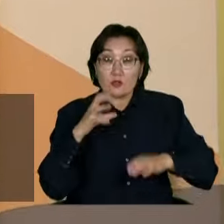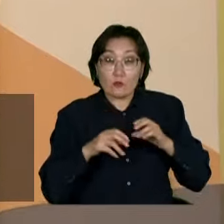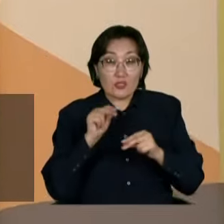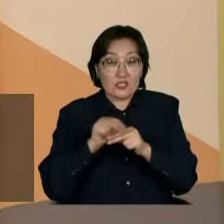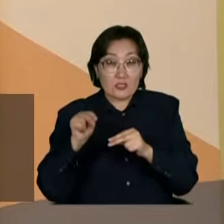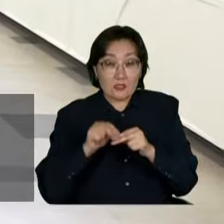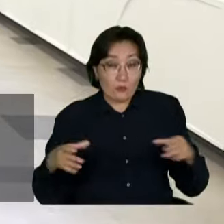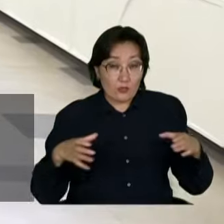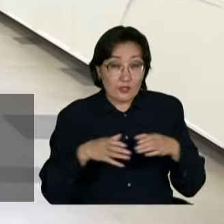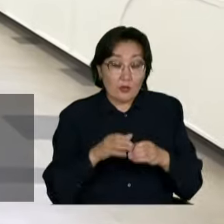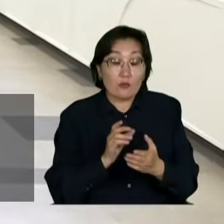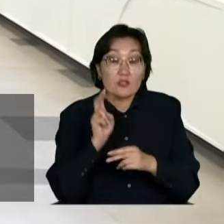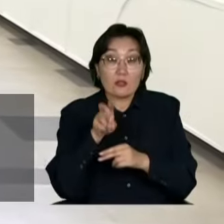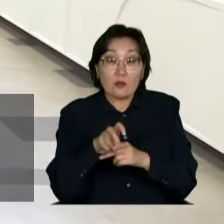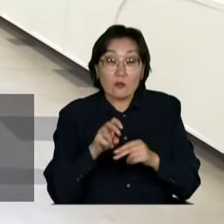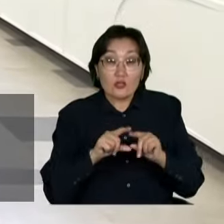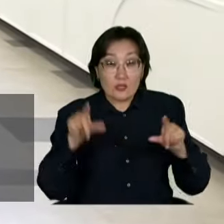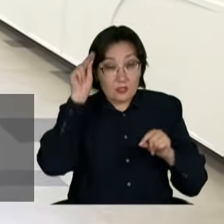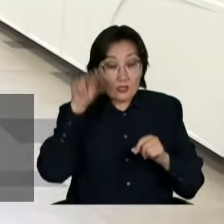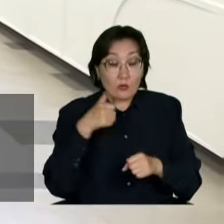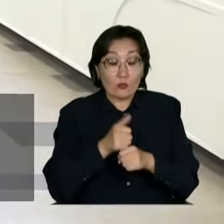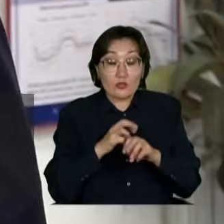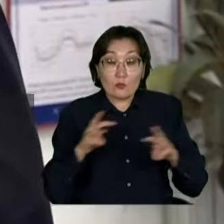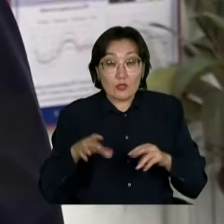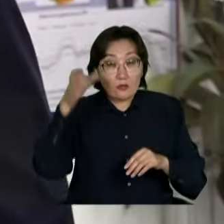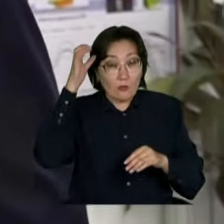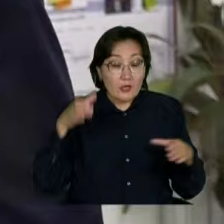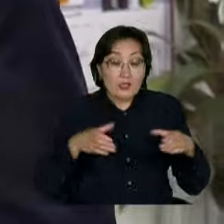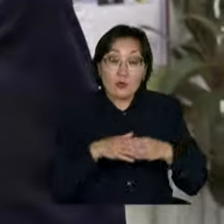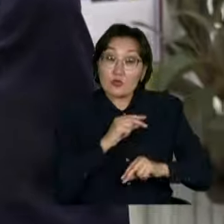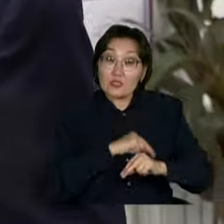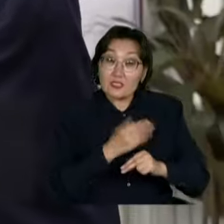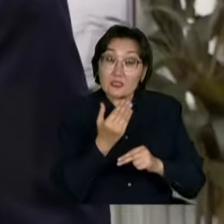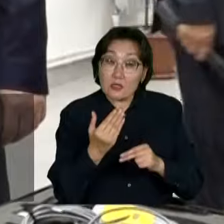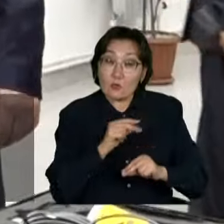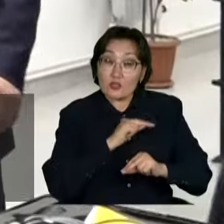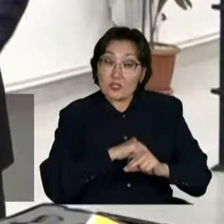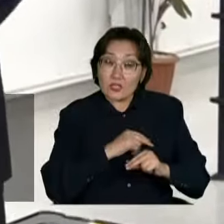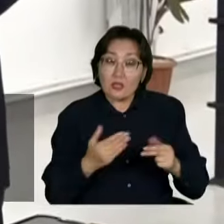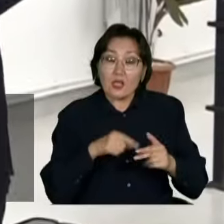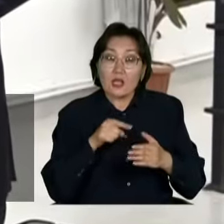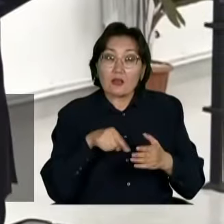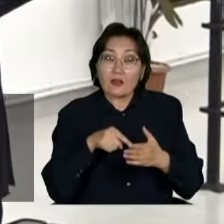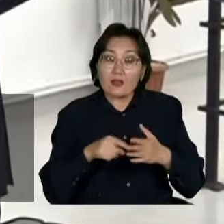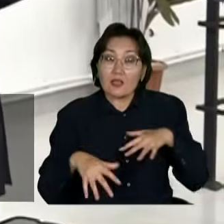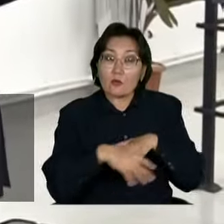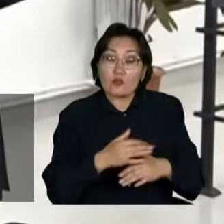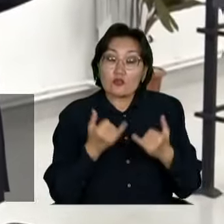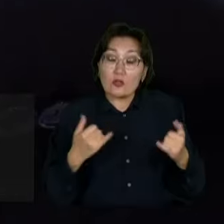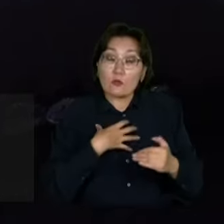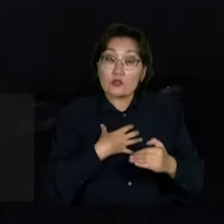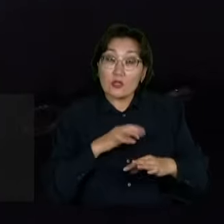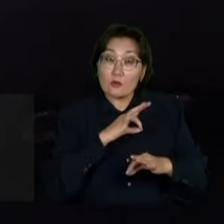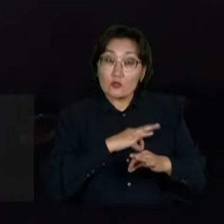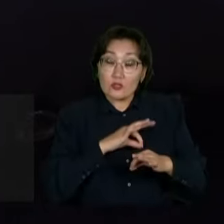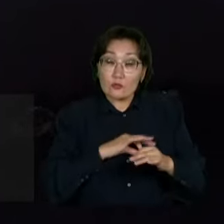беру корпорациясына да барды. Оқу ордасында премьер-министр ғылыми топтардың жұмысы және олардың еңбектерінің қала мен ел үшін маңыздылығы және қолданыс